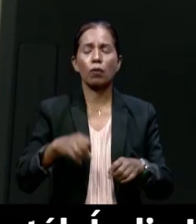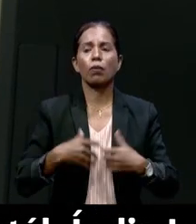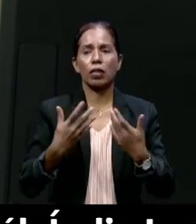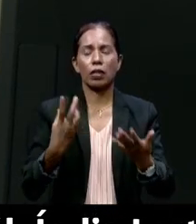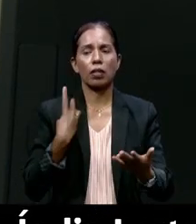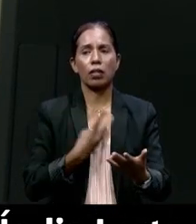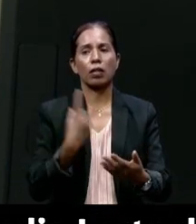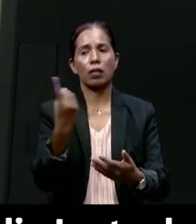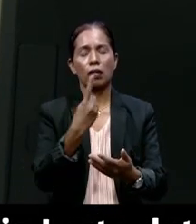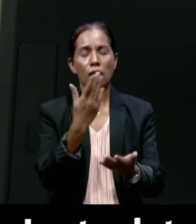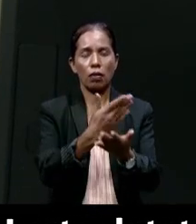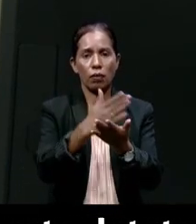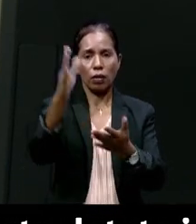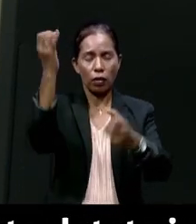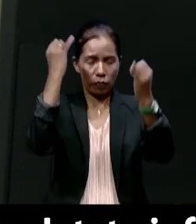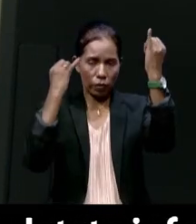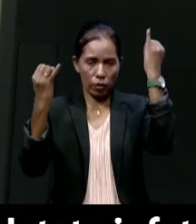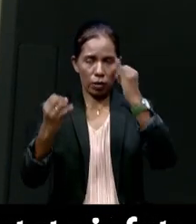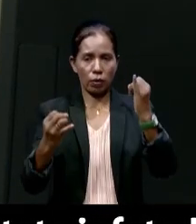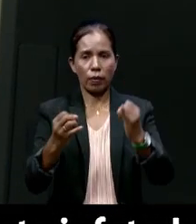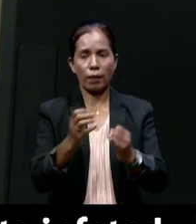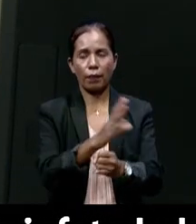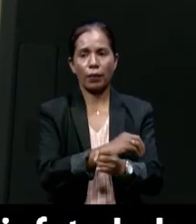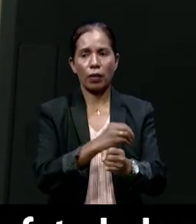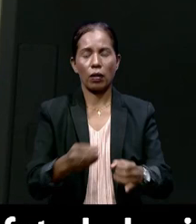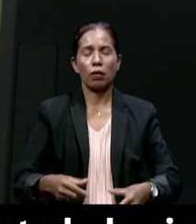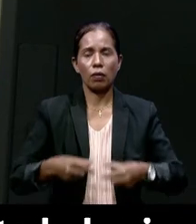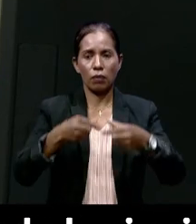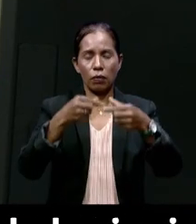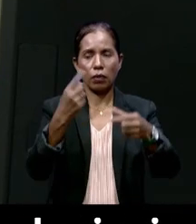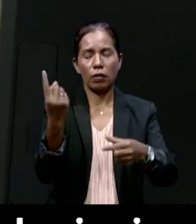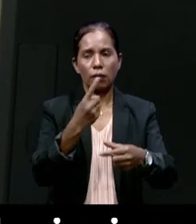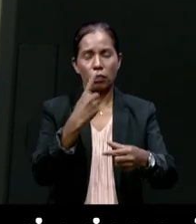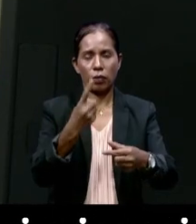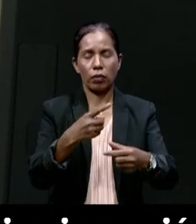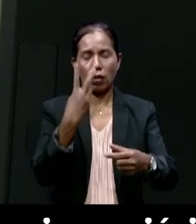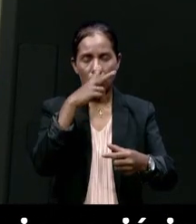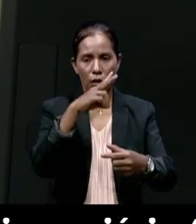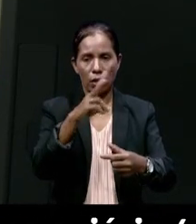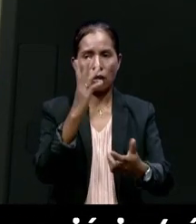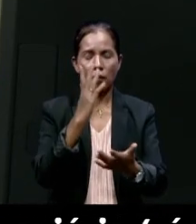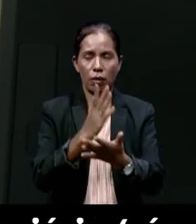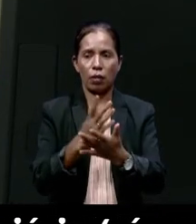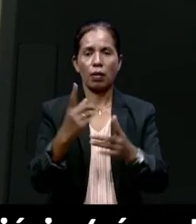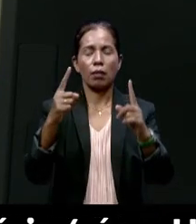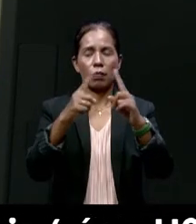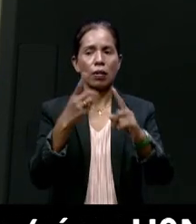na fatin halo sensibilizasaun, halo forna fatin, halo patrulhamento preventivo, baita